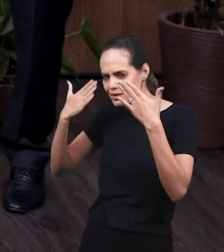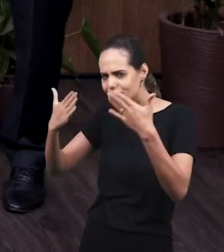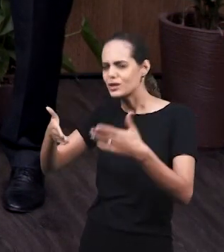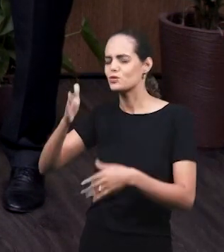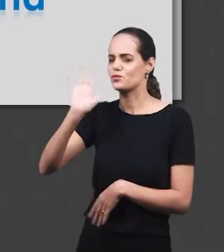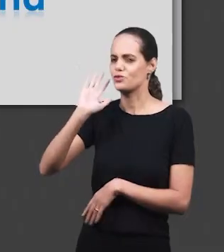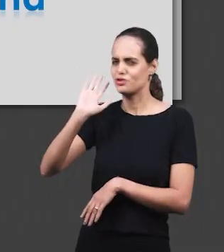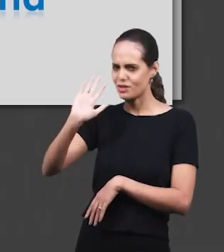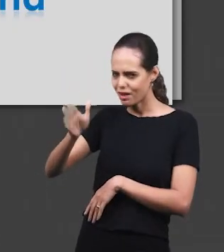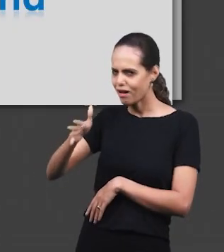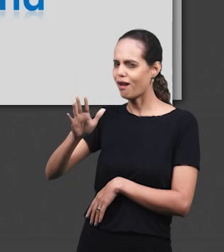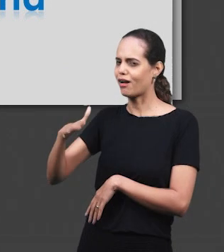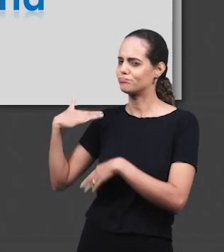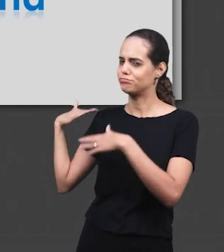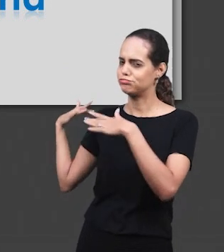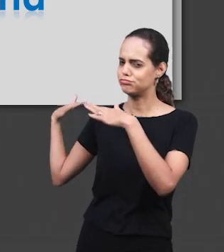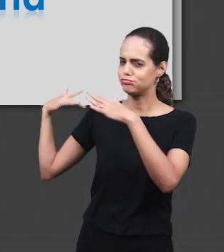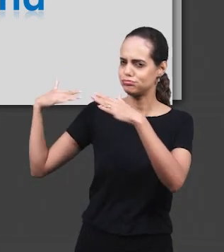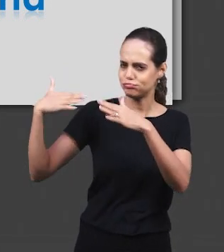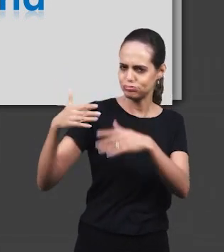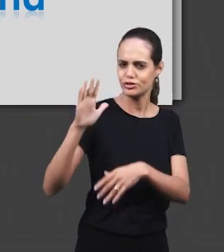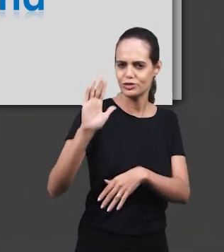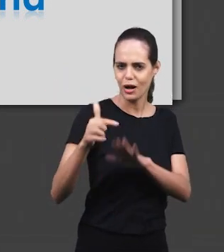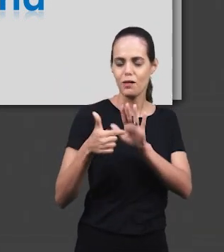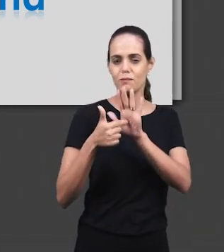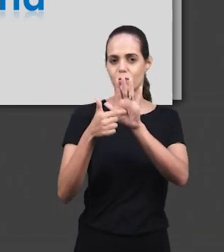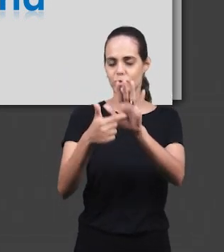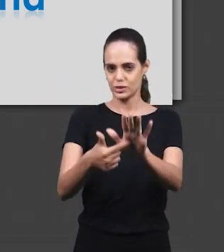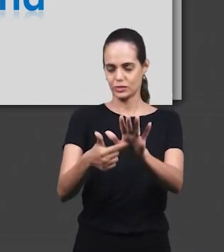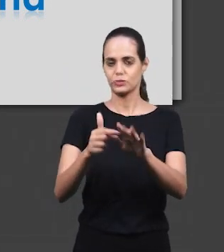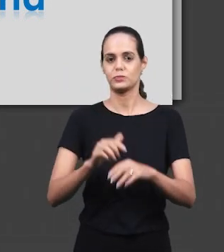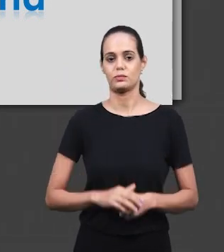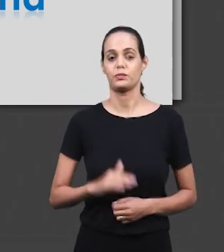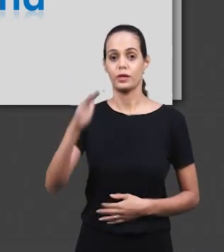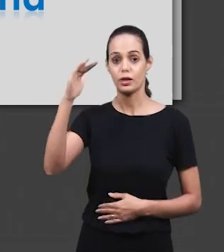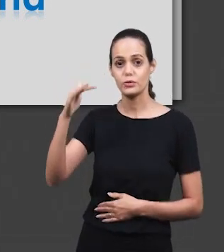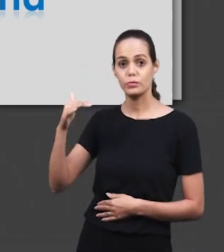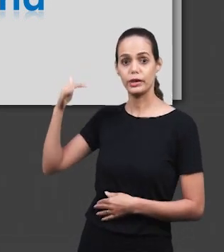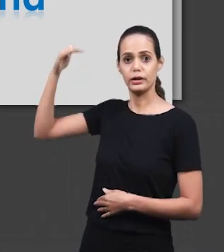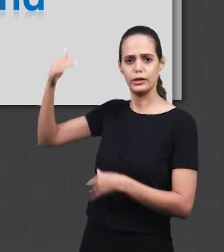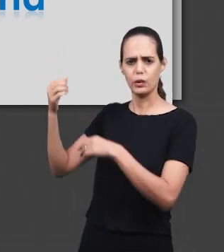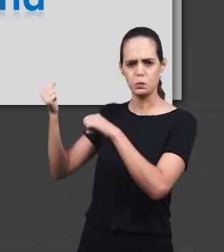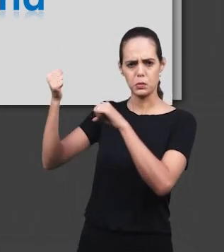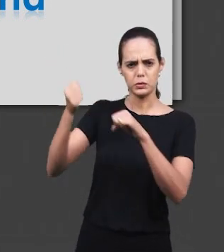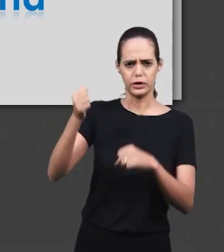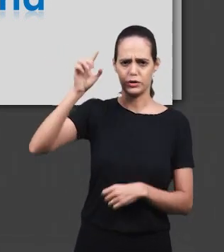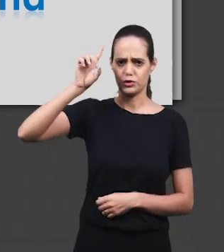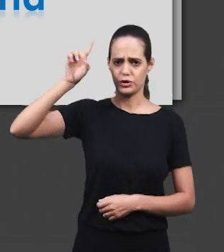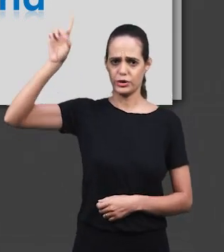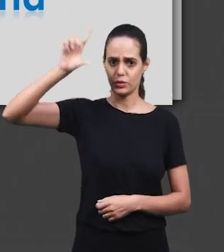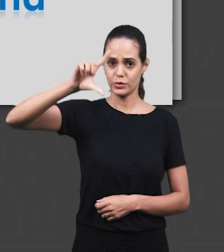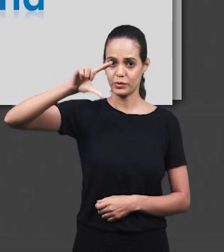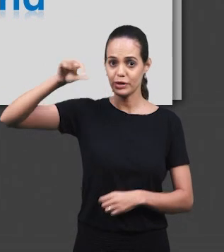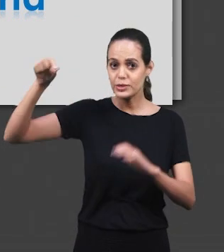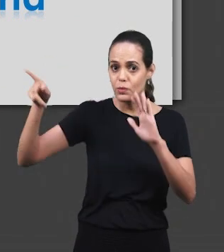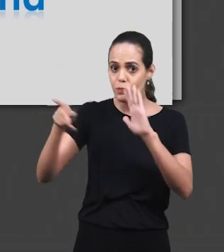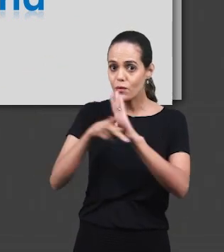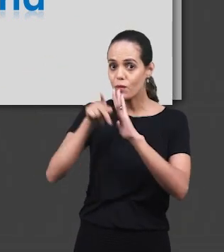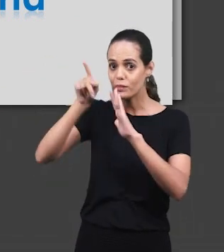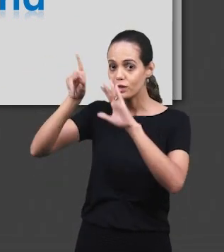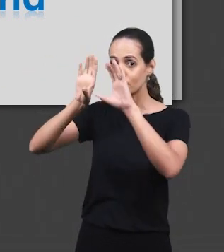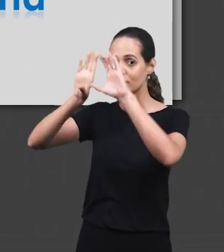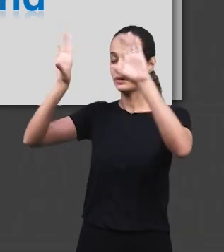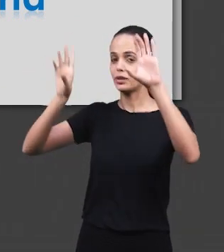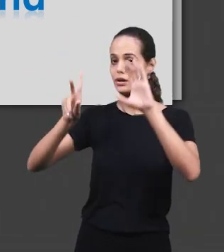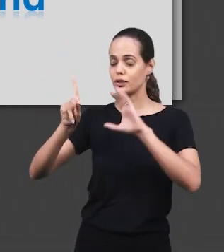qu'on a déjà présenté quelquefois, la souveraineté de Dieu, cette élection est venue de l'éternité,